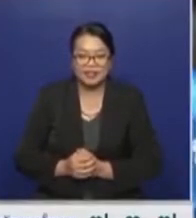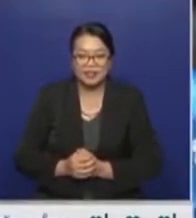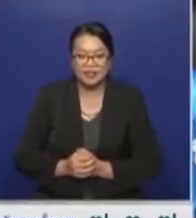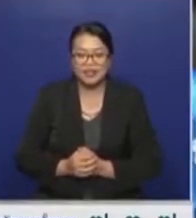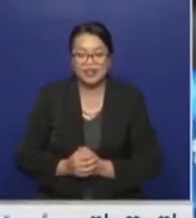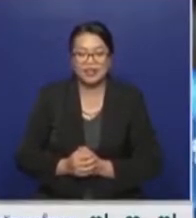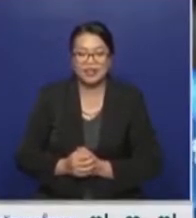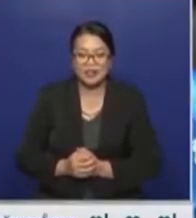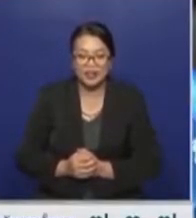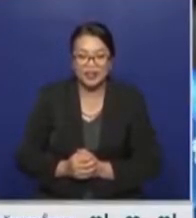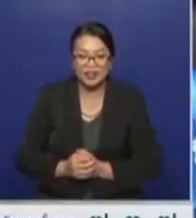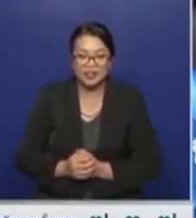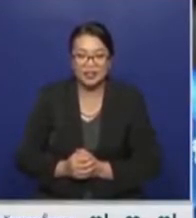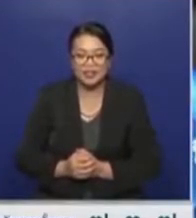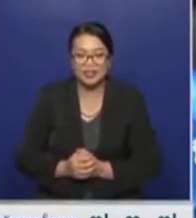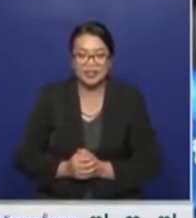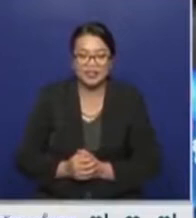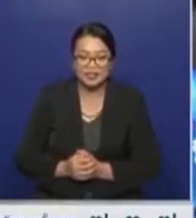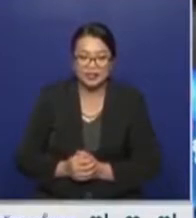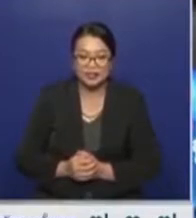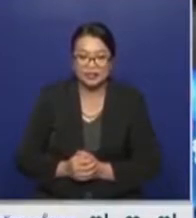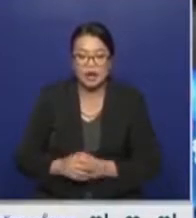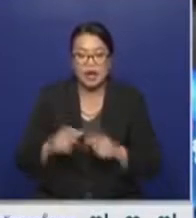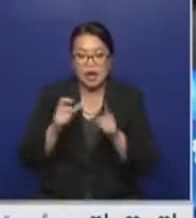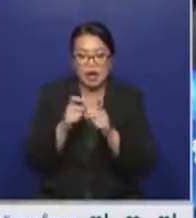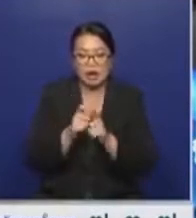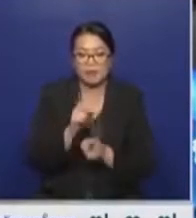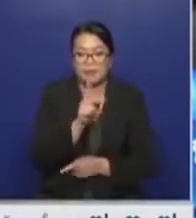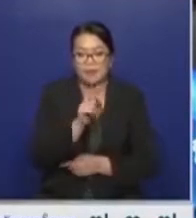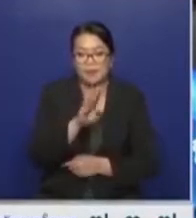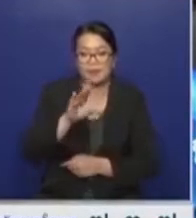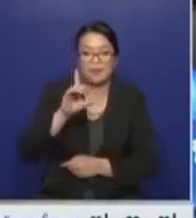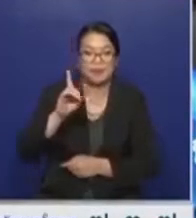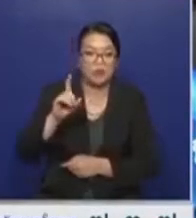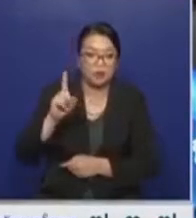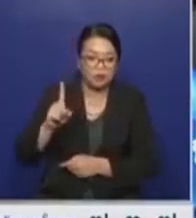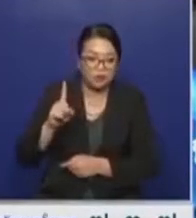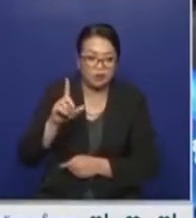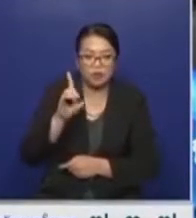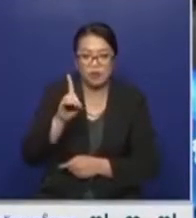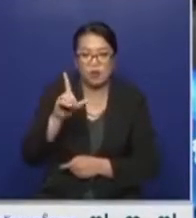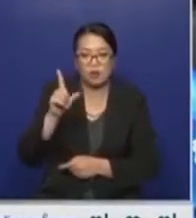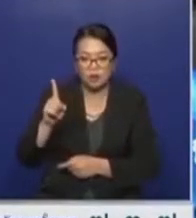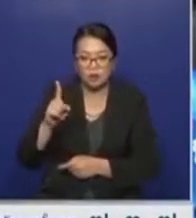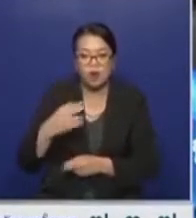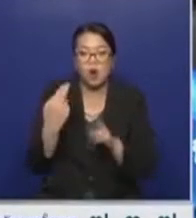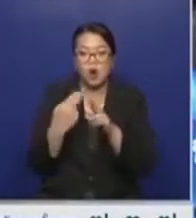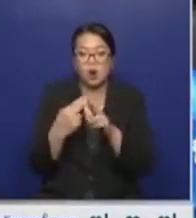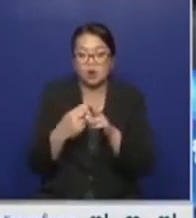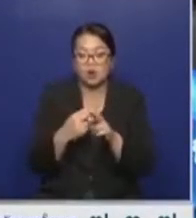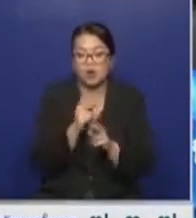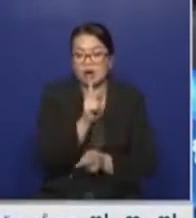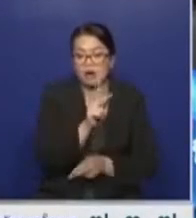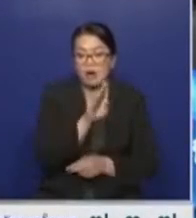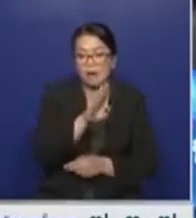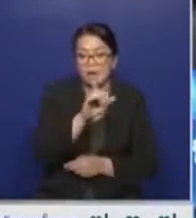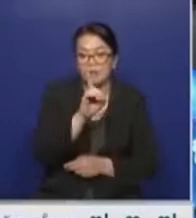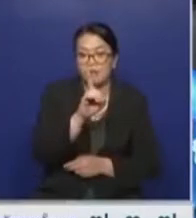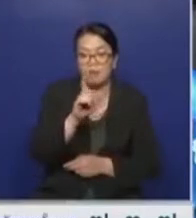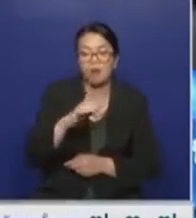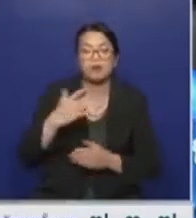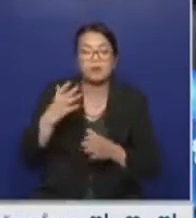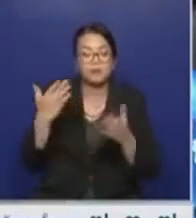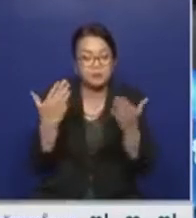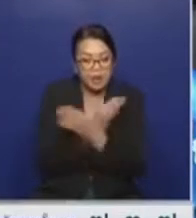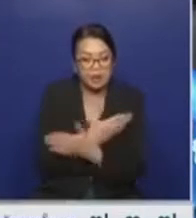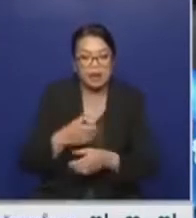ครับ ค่ะ ครับ งั้นดิฉันขอถอนคำว่ากบฏนะคะแต่ว่าขอเปลี่ยนเป็นใช้คำว่าคณะยึดอำนา